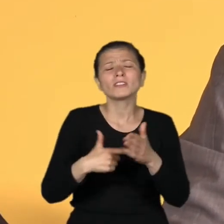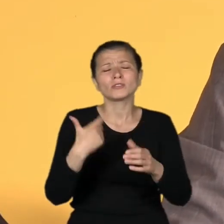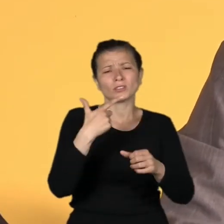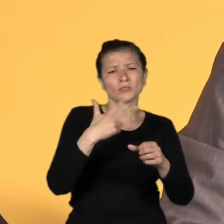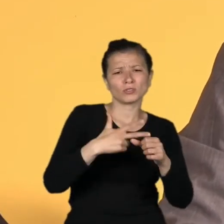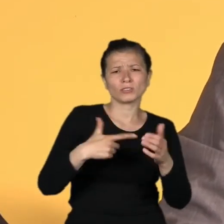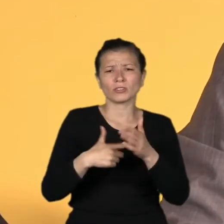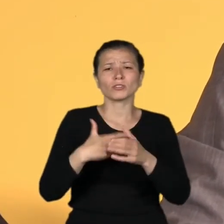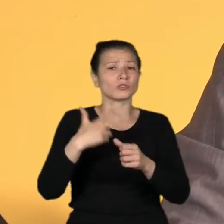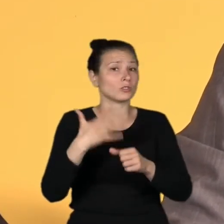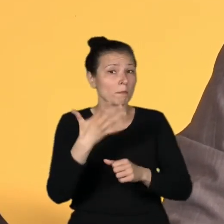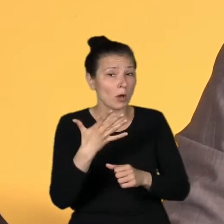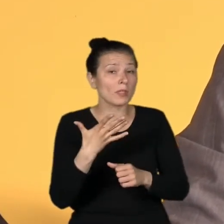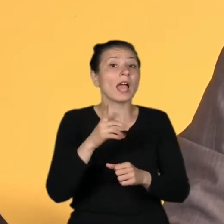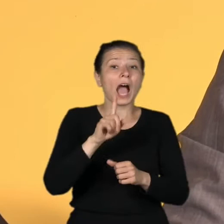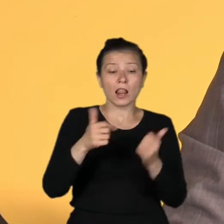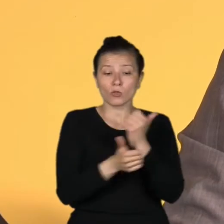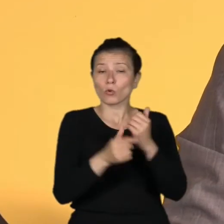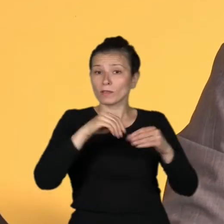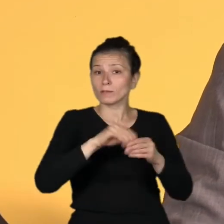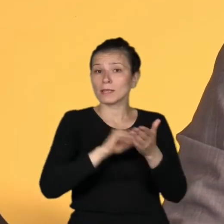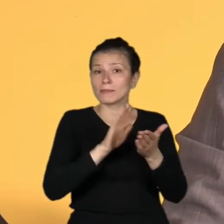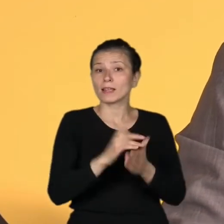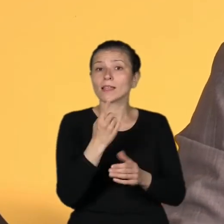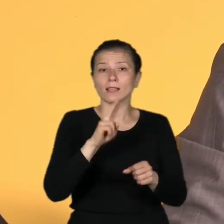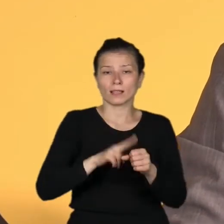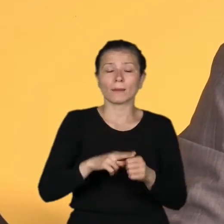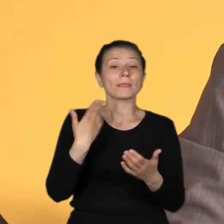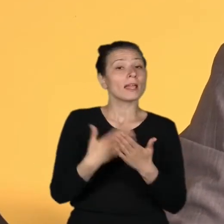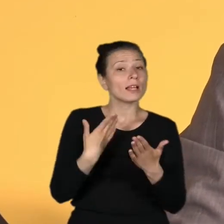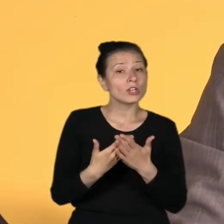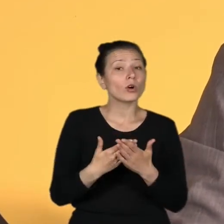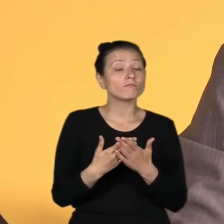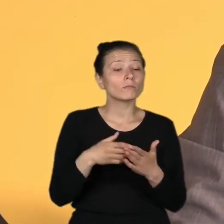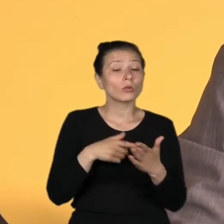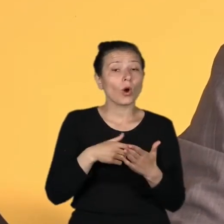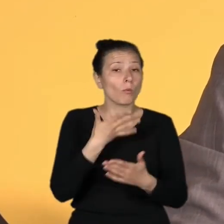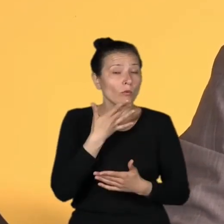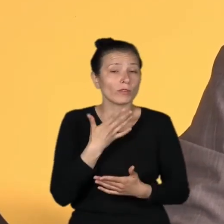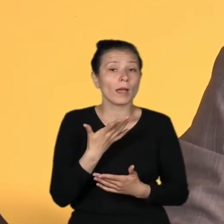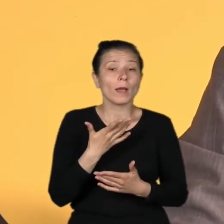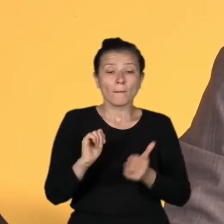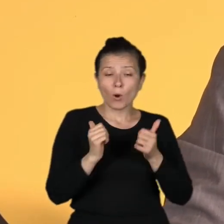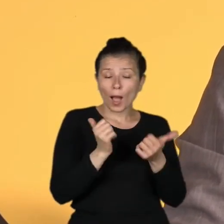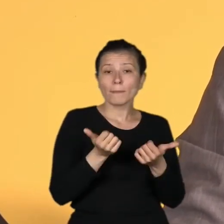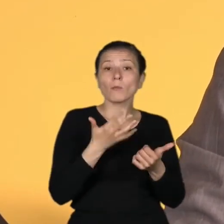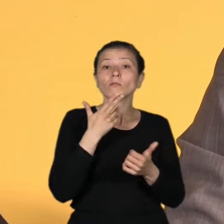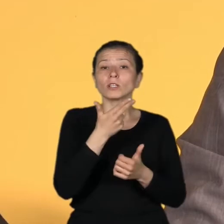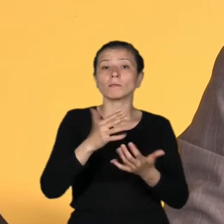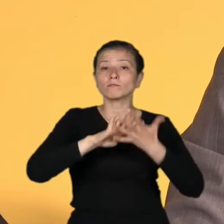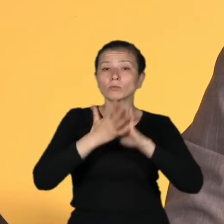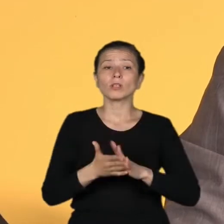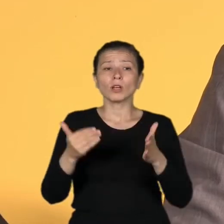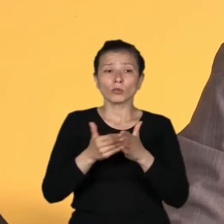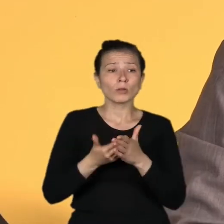konkretna data. Dlatego od tego zaczynam, bo aby mówić o przemianach, no, trzeba z tym komunikatem też wyjść do